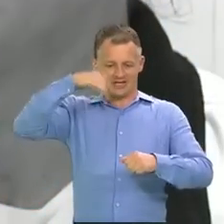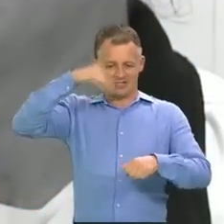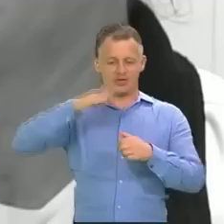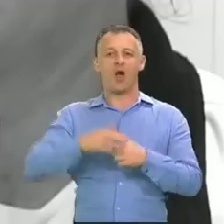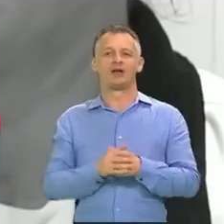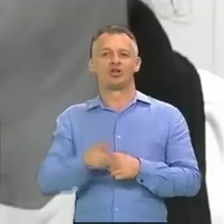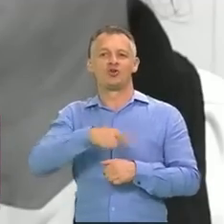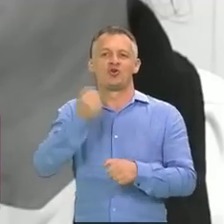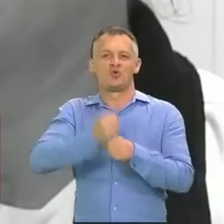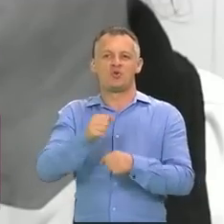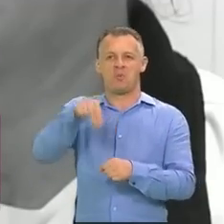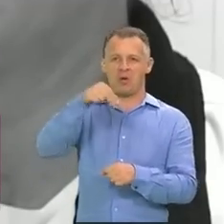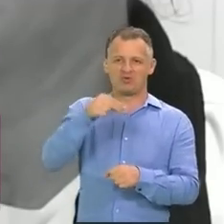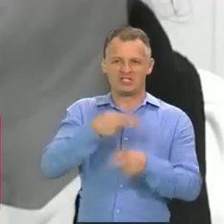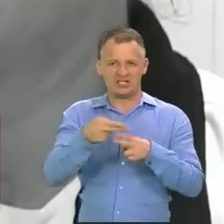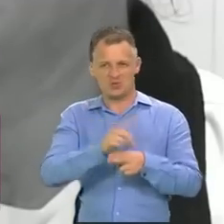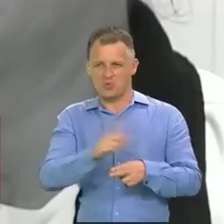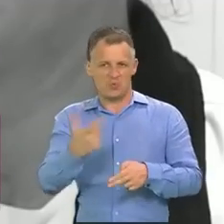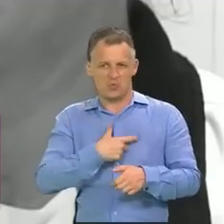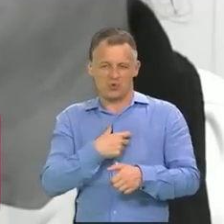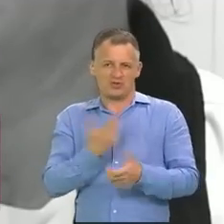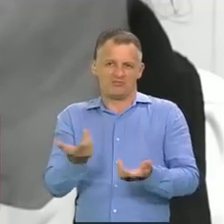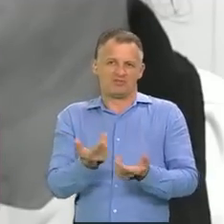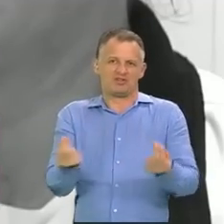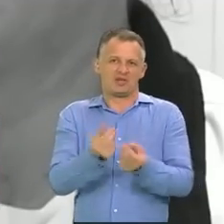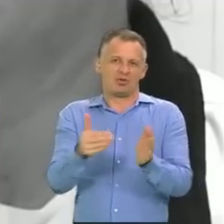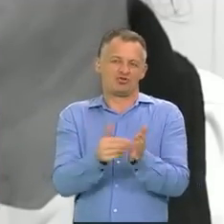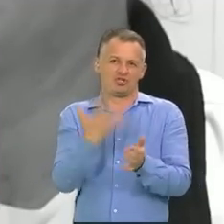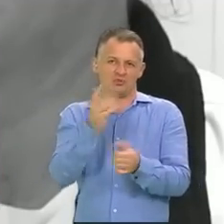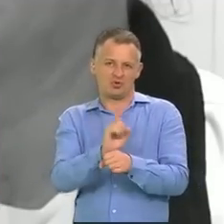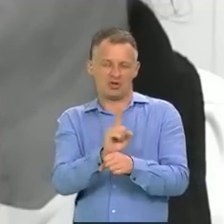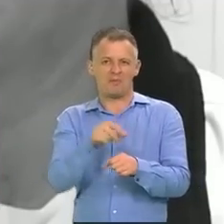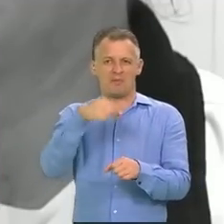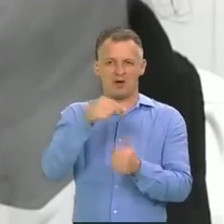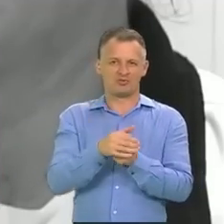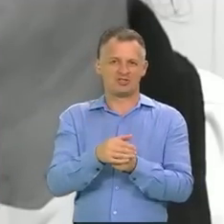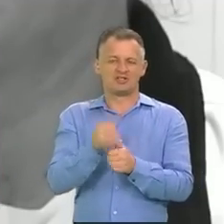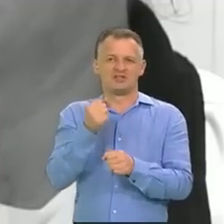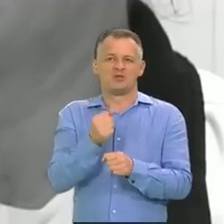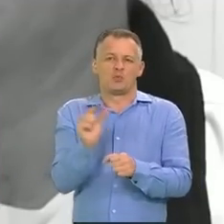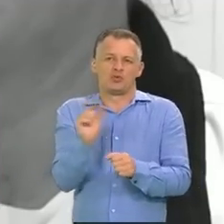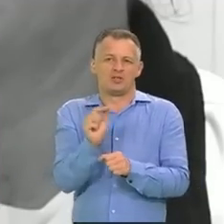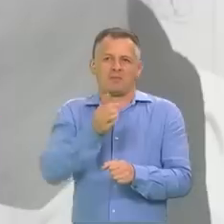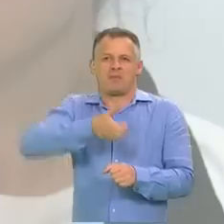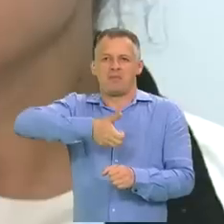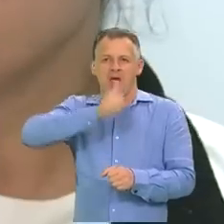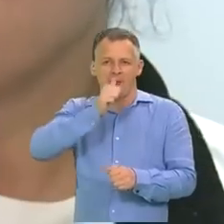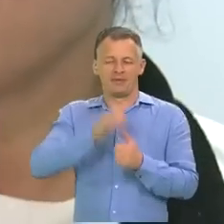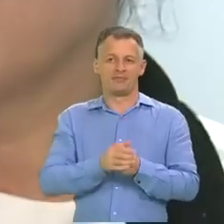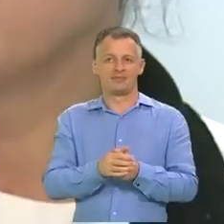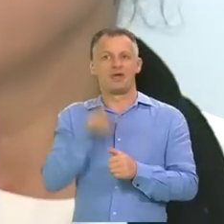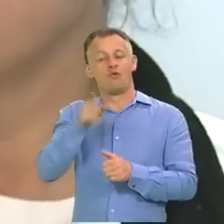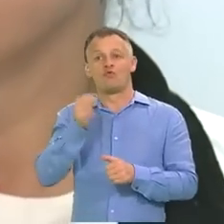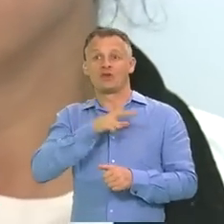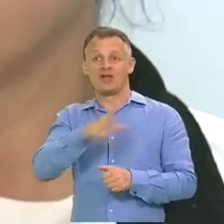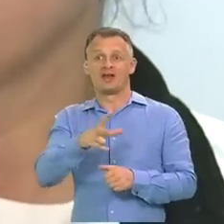lucrăm cu pauze, dar sincer nu poți să lucri la oră, trebuie să-ți iei măcar 5 minute pauză. Să te recreezi un pic, să bei un pic de apă. Atunci e foarte